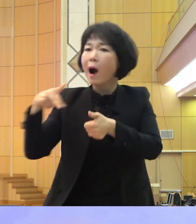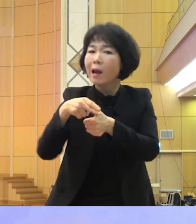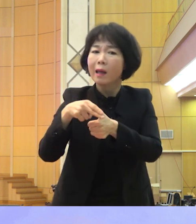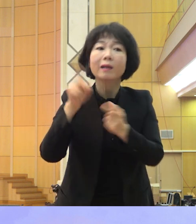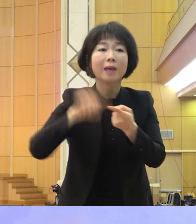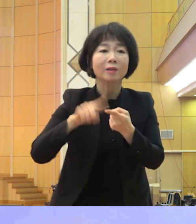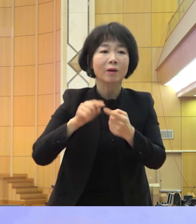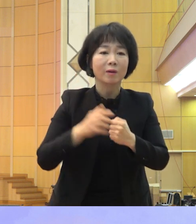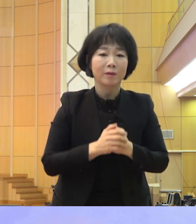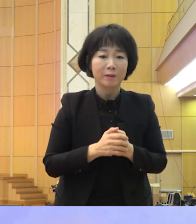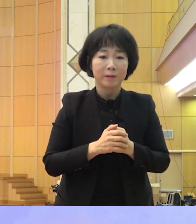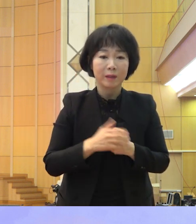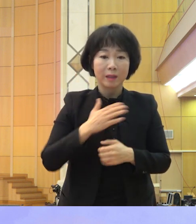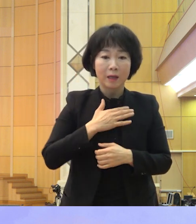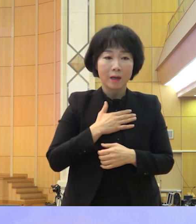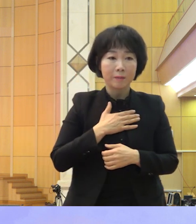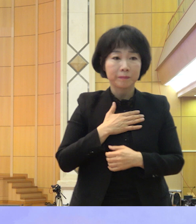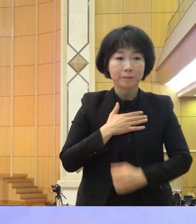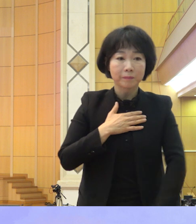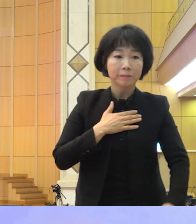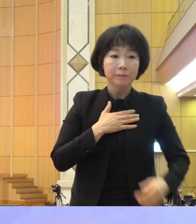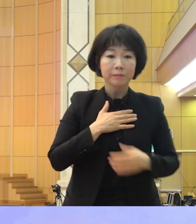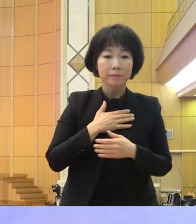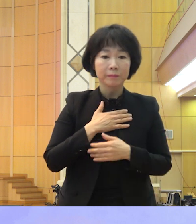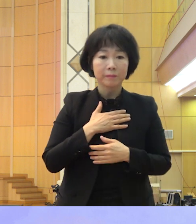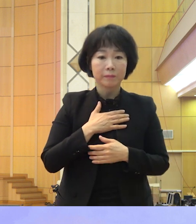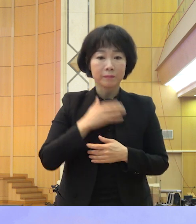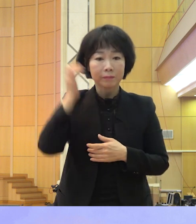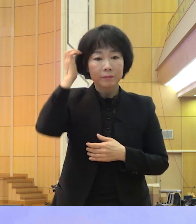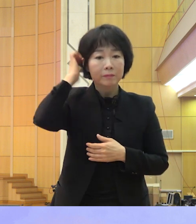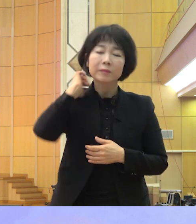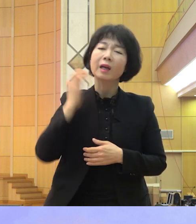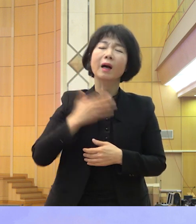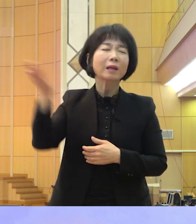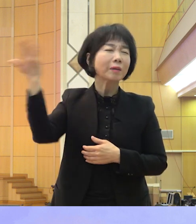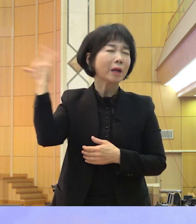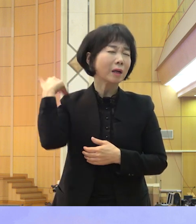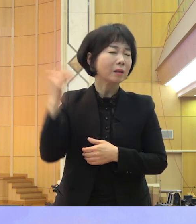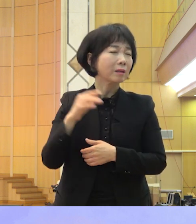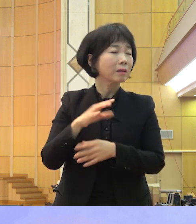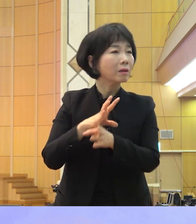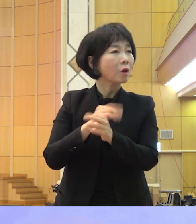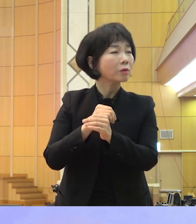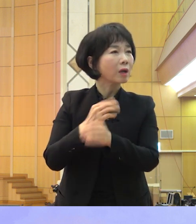첫 번째 주례를 할 때가